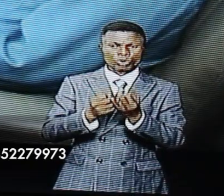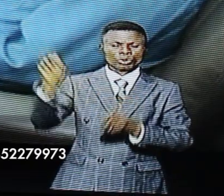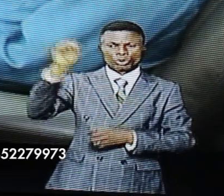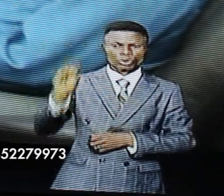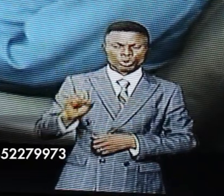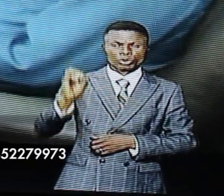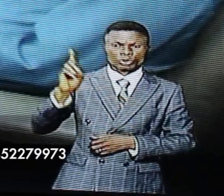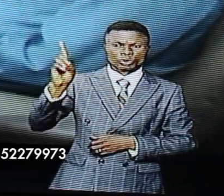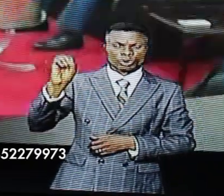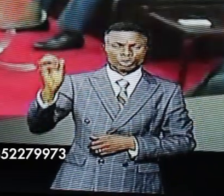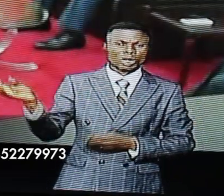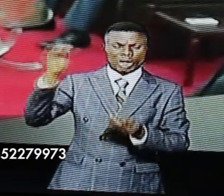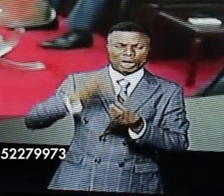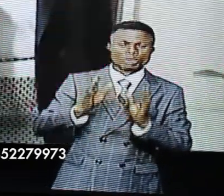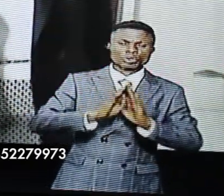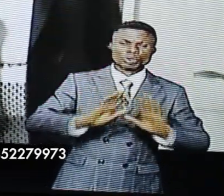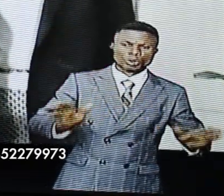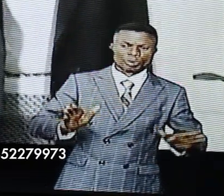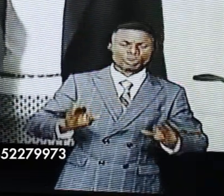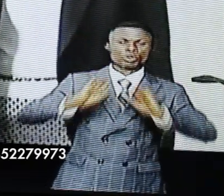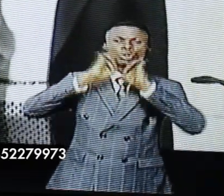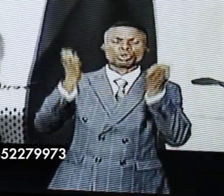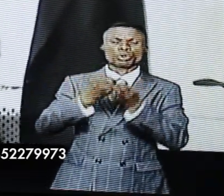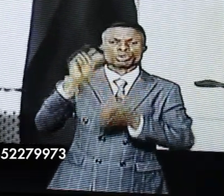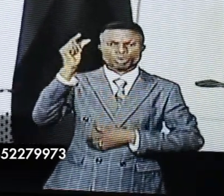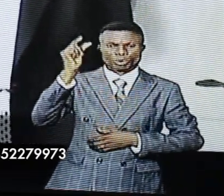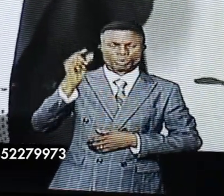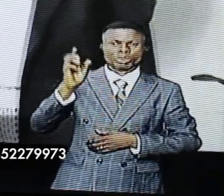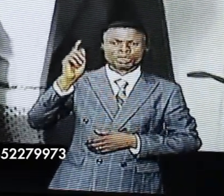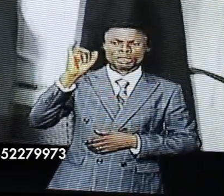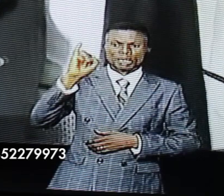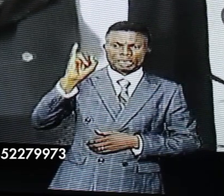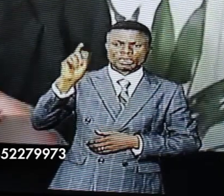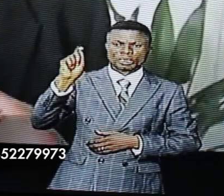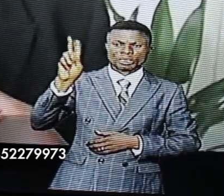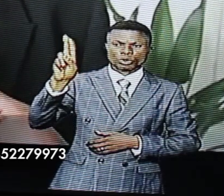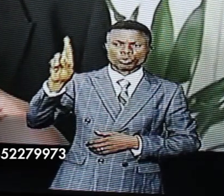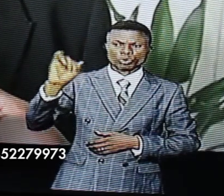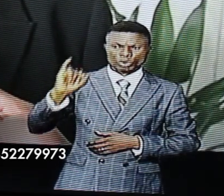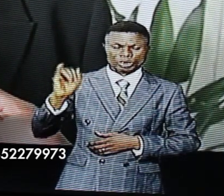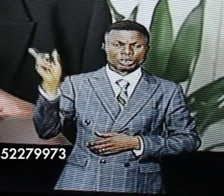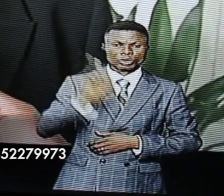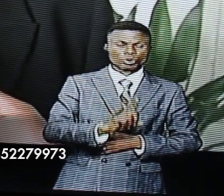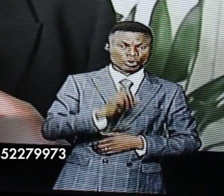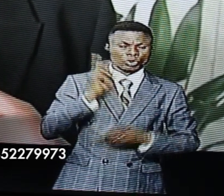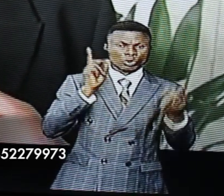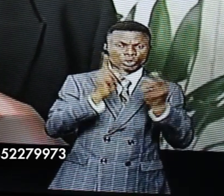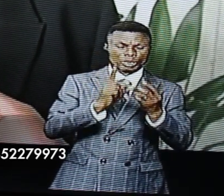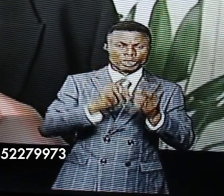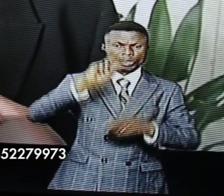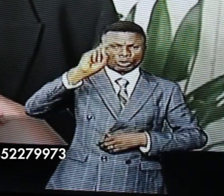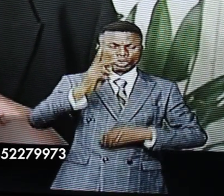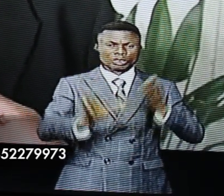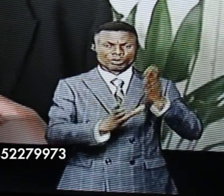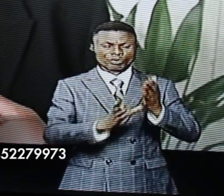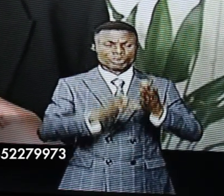pour augmenter les performances de cette entreprise minière de l'Ituri. Nous sommes venus voir le deuxième vice-président